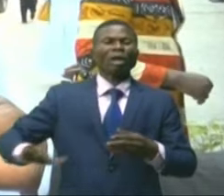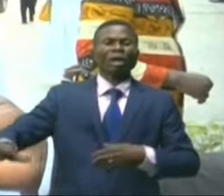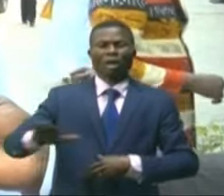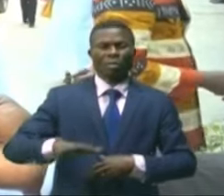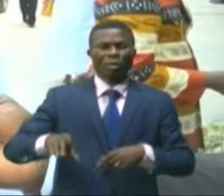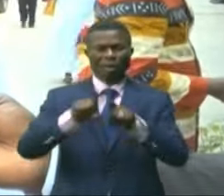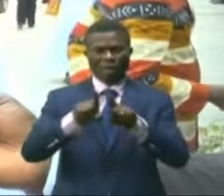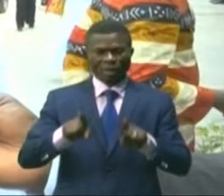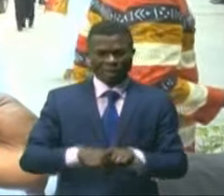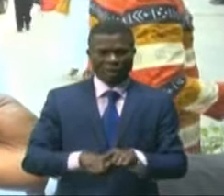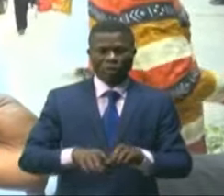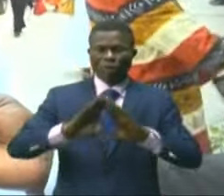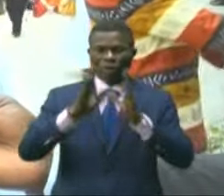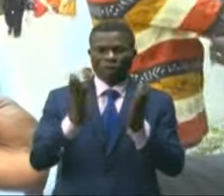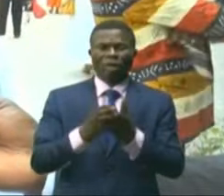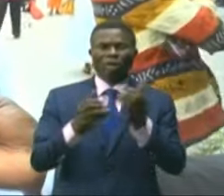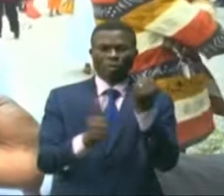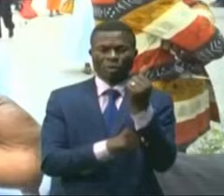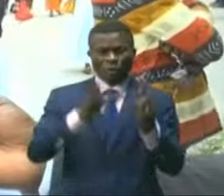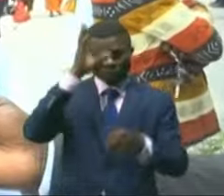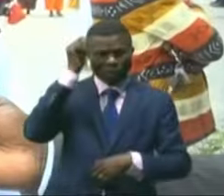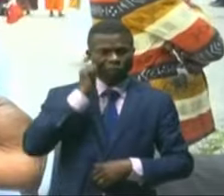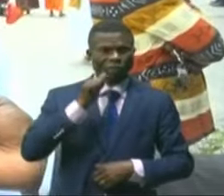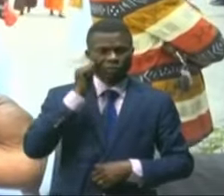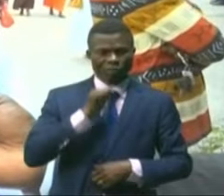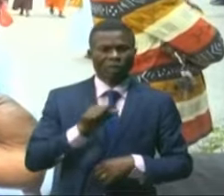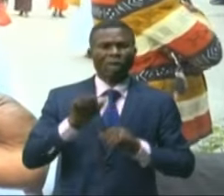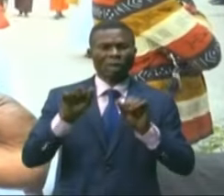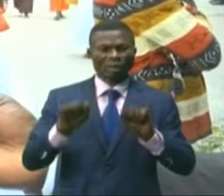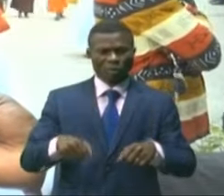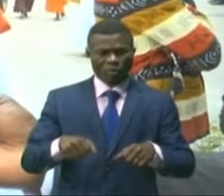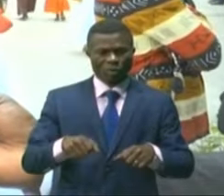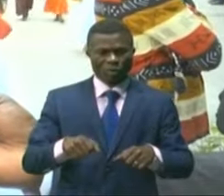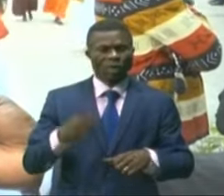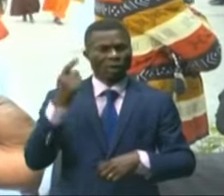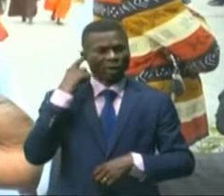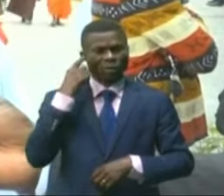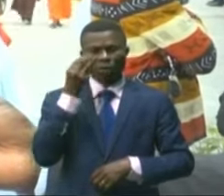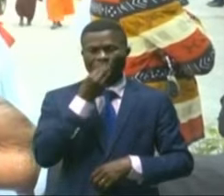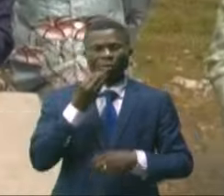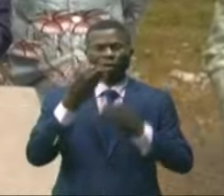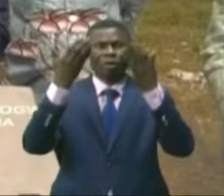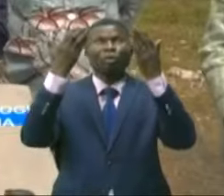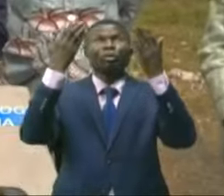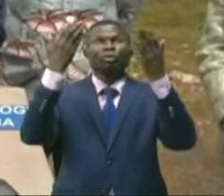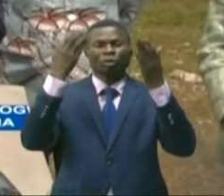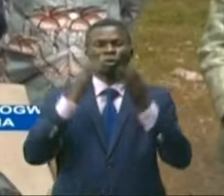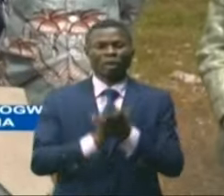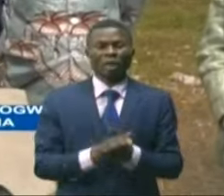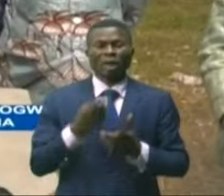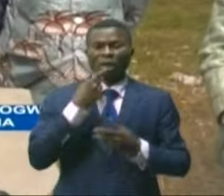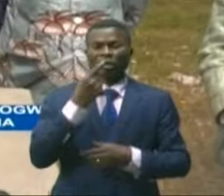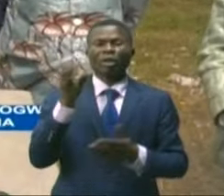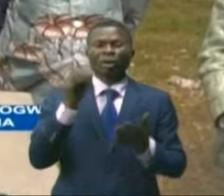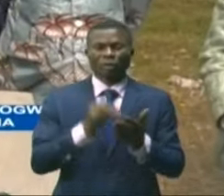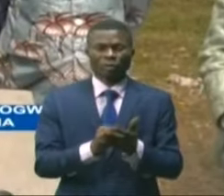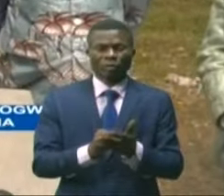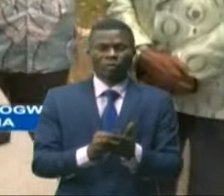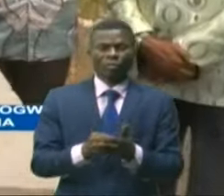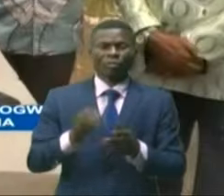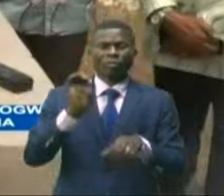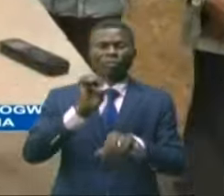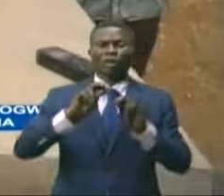et tous ceux et celles qui pourraient être à l'écoute de la parole du Seigneur. Signalons que cette grande